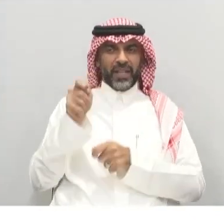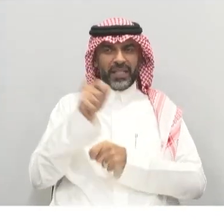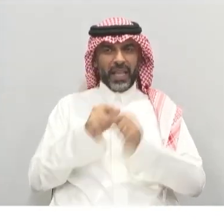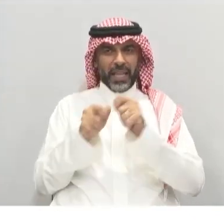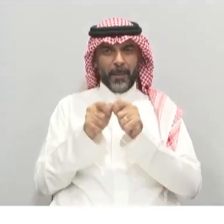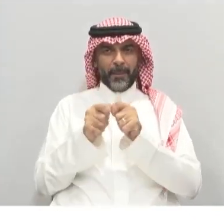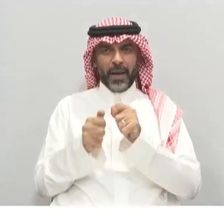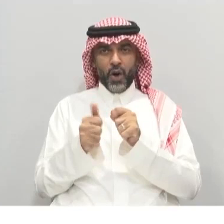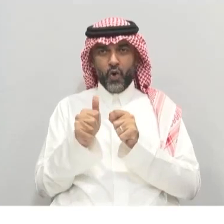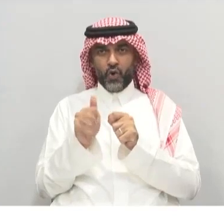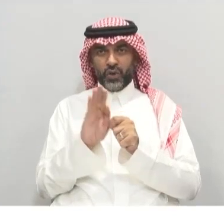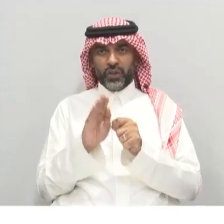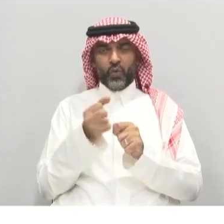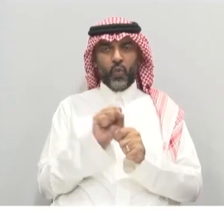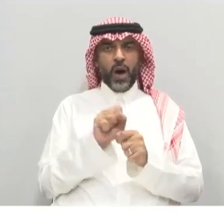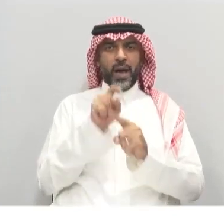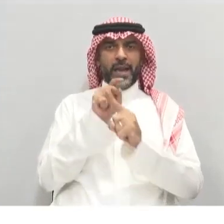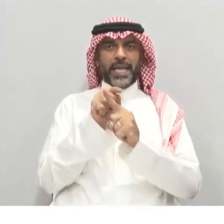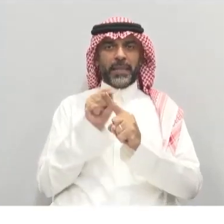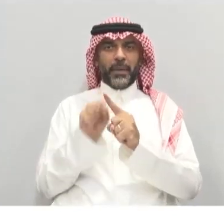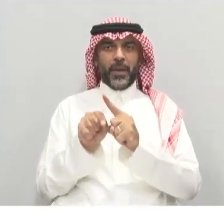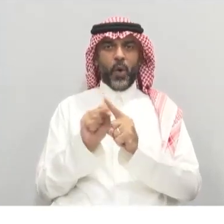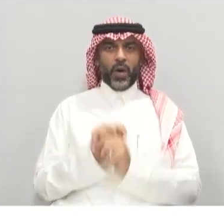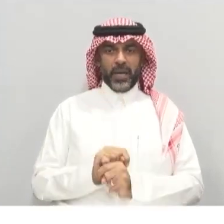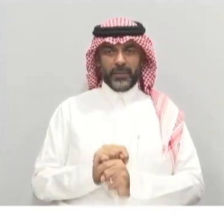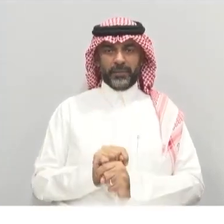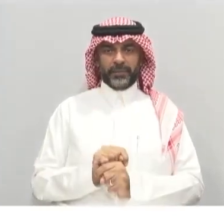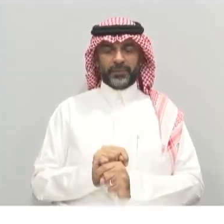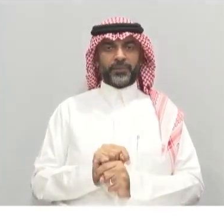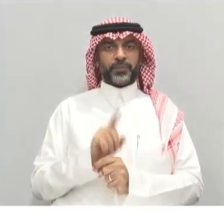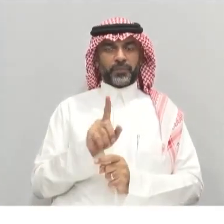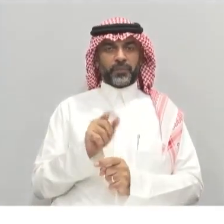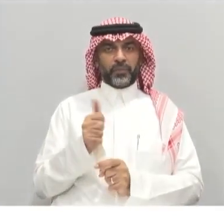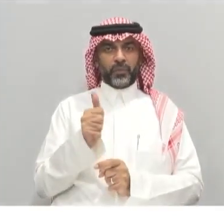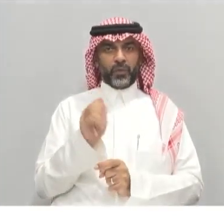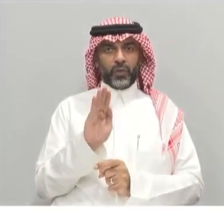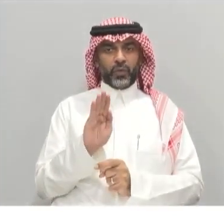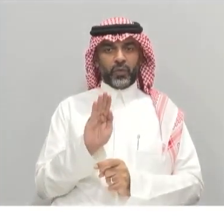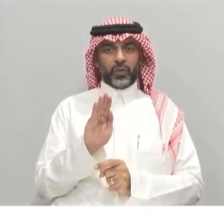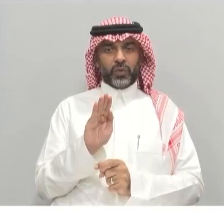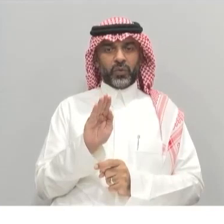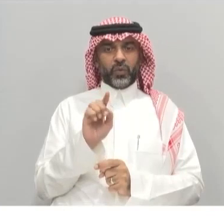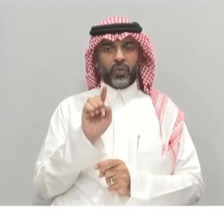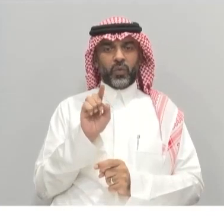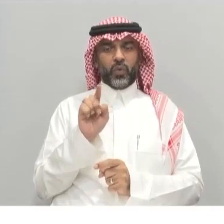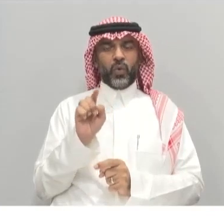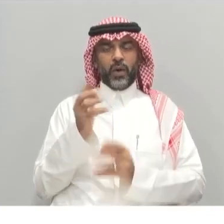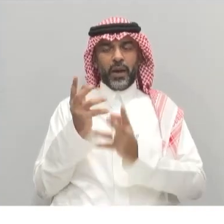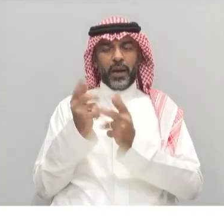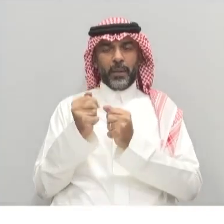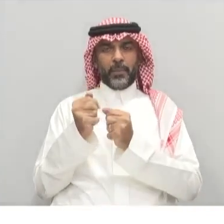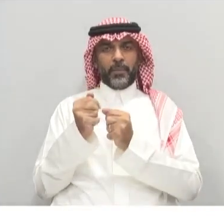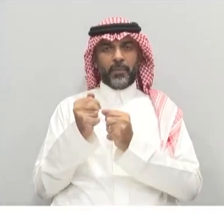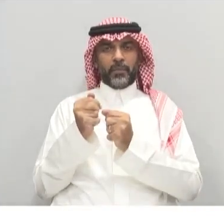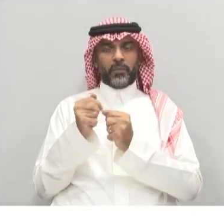واستخدام النسب المئويه ذكرنا في البدايه في استخدام الاسس ان الاس لرقم ما